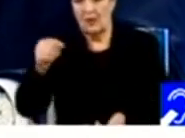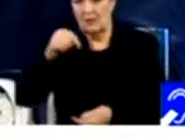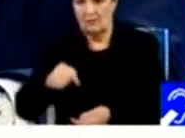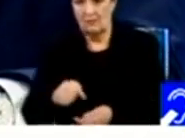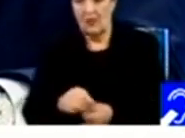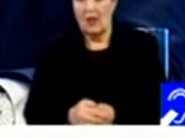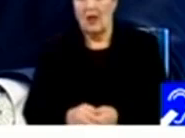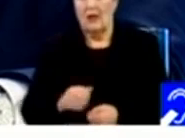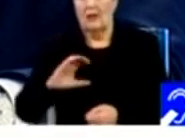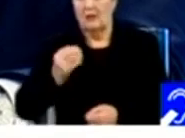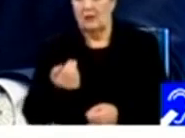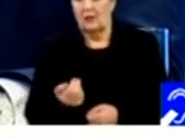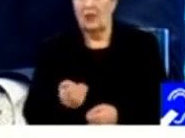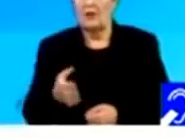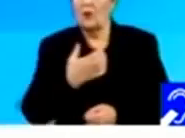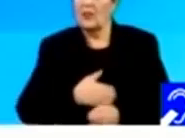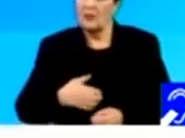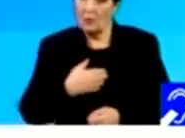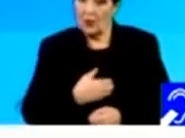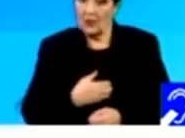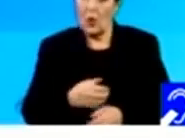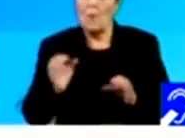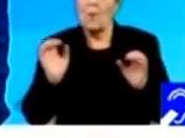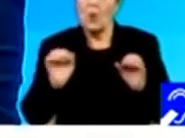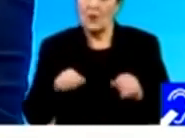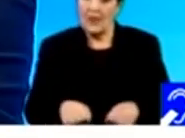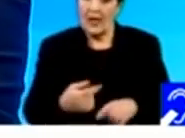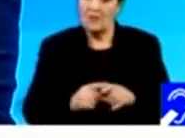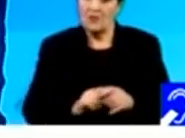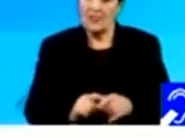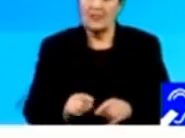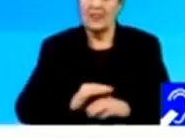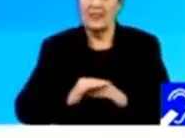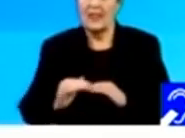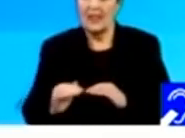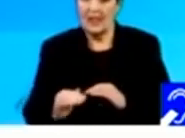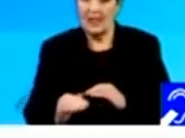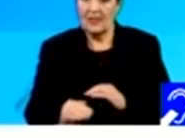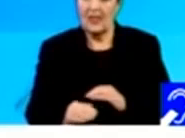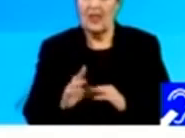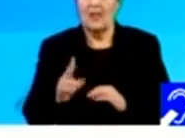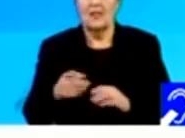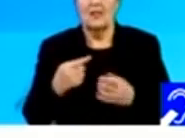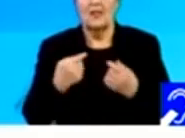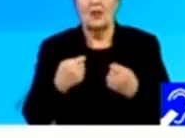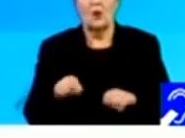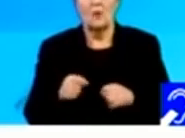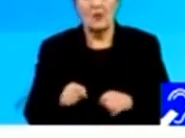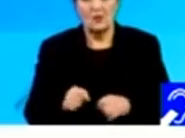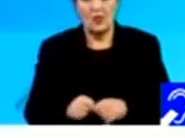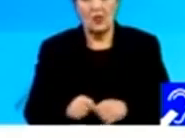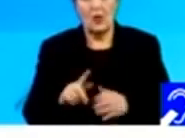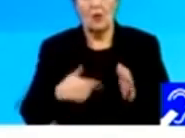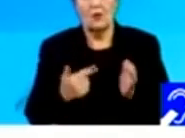specială. Rețineți că asta este foarte important. Adică se puteau ridica pe acel teren doar construcții nelocative, necomerciale și neindustriale. Consiliul